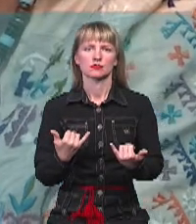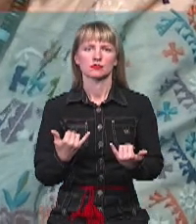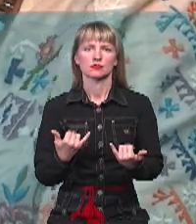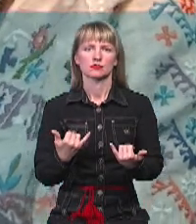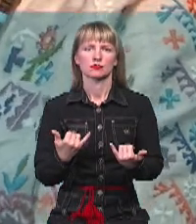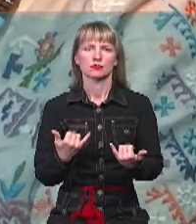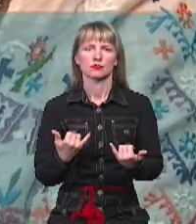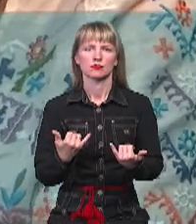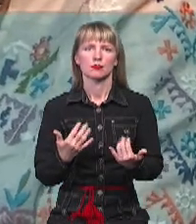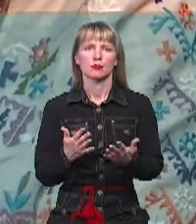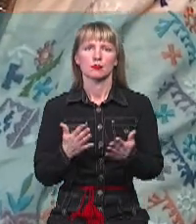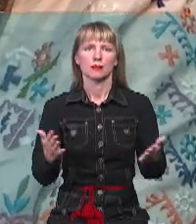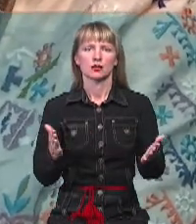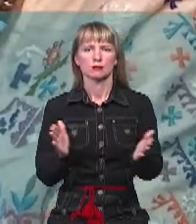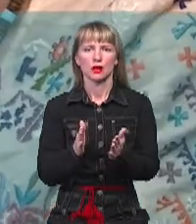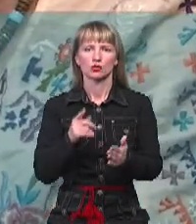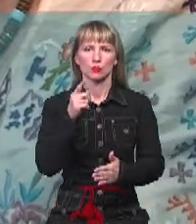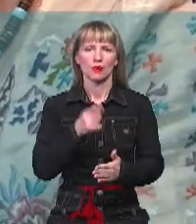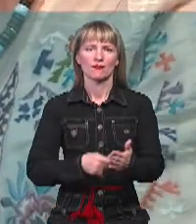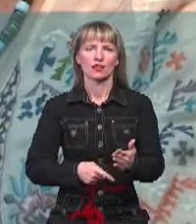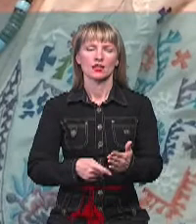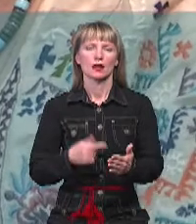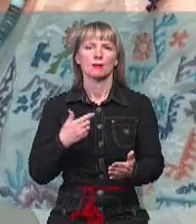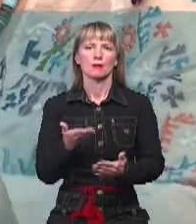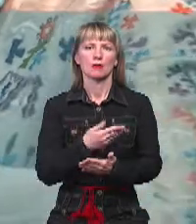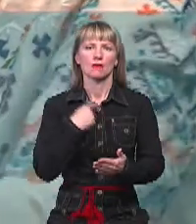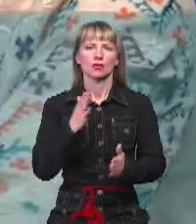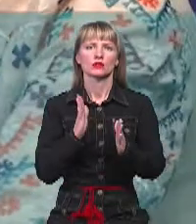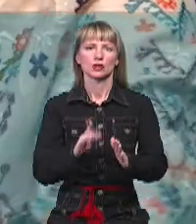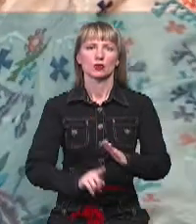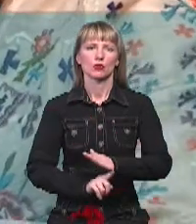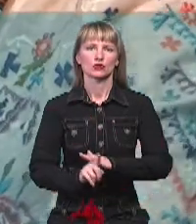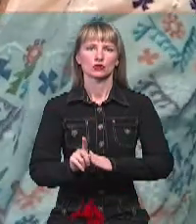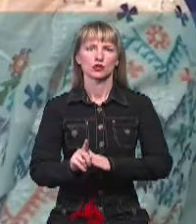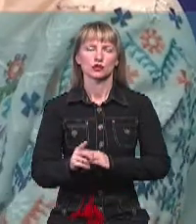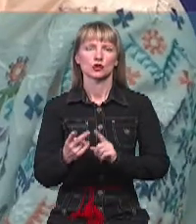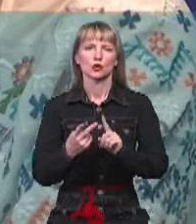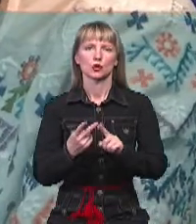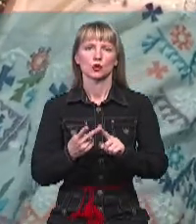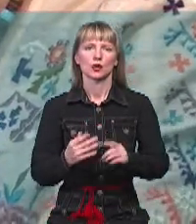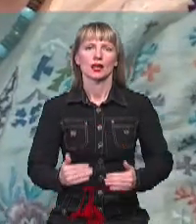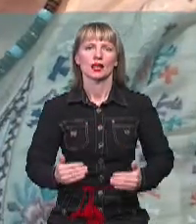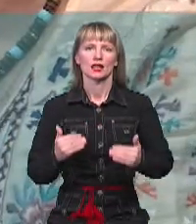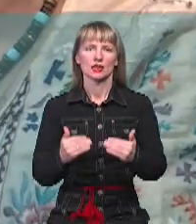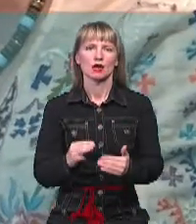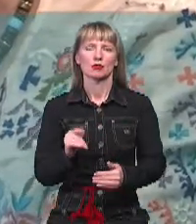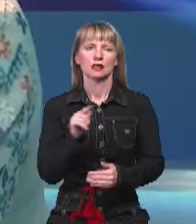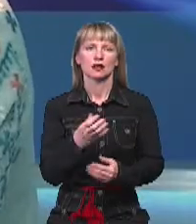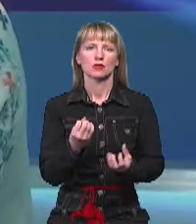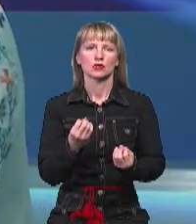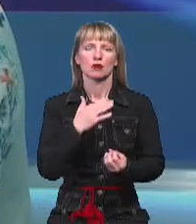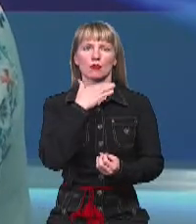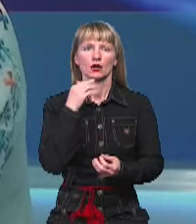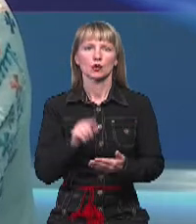да, більш-менш впевнена. Але ми ж говоримо, що тільки почнеться другий етап, і там ще дуже